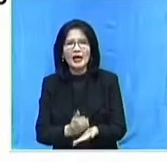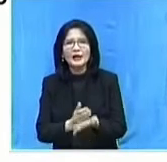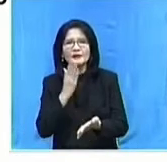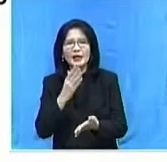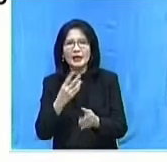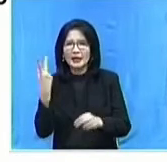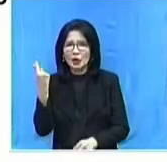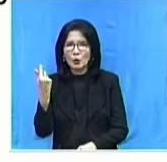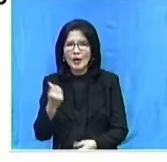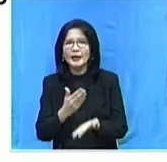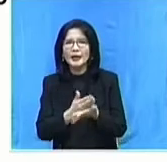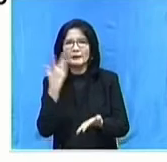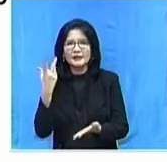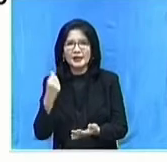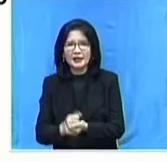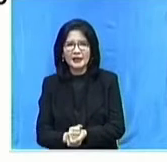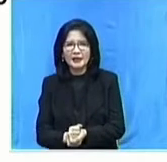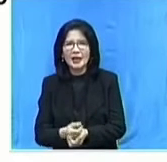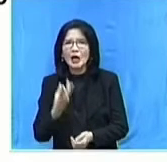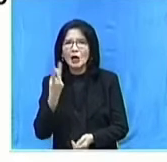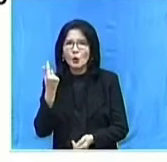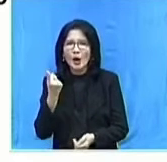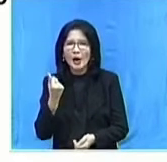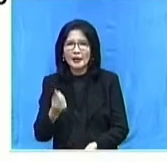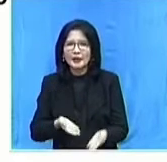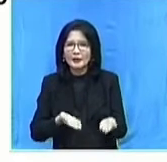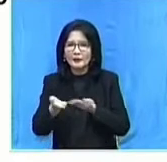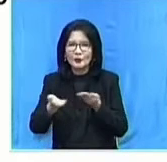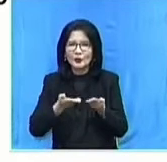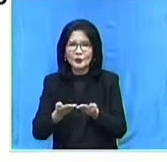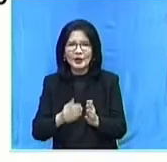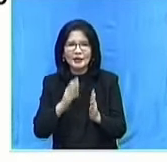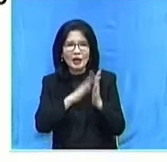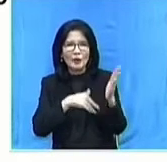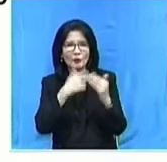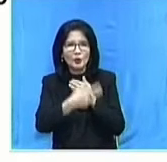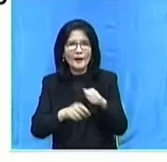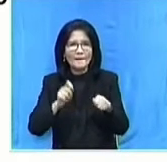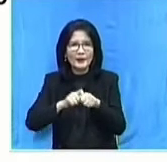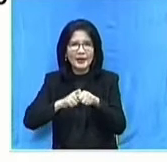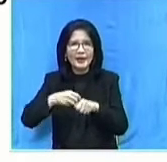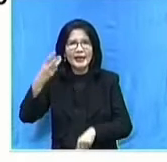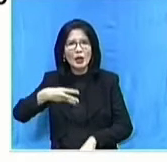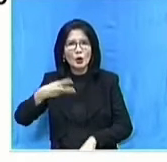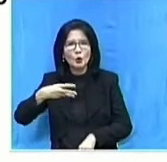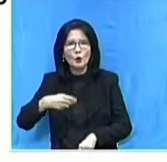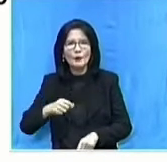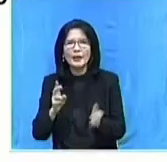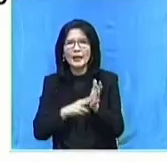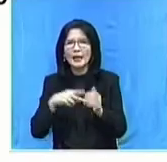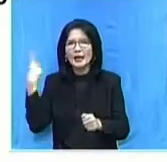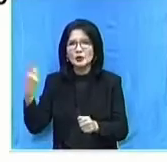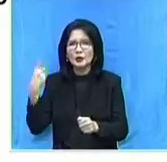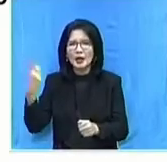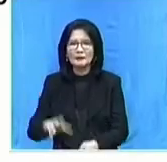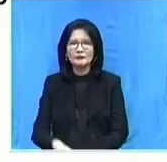moneter dan kebijakan sektor jasa keuangan dalam program pemulihan ekonomi nasional